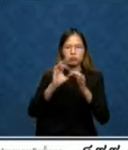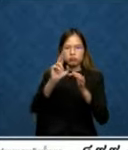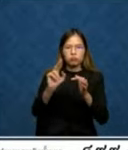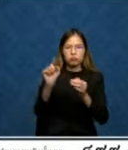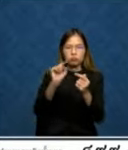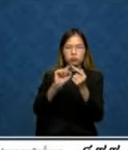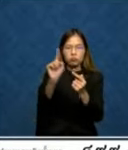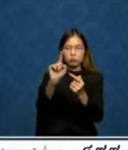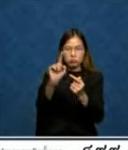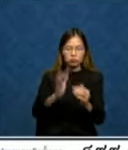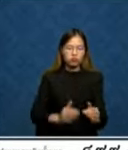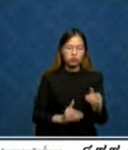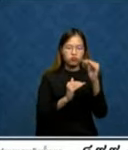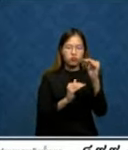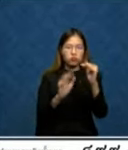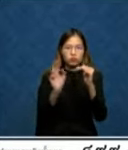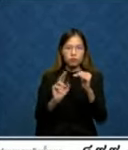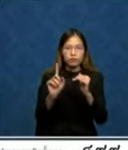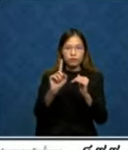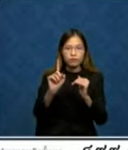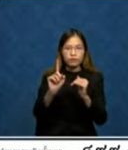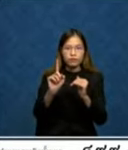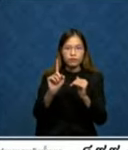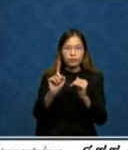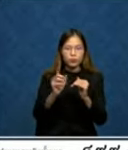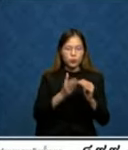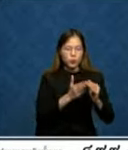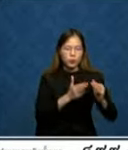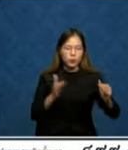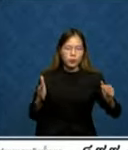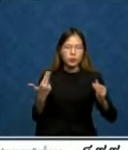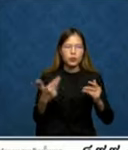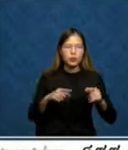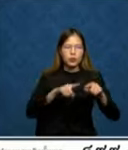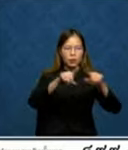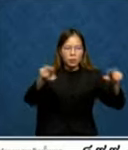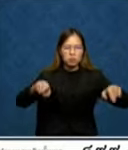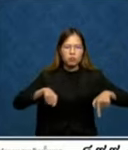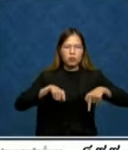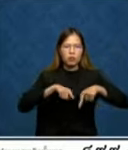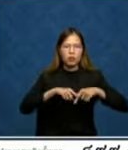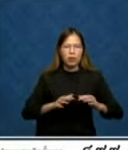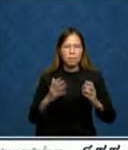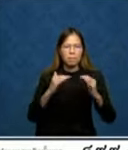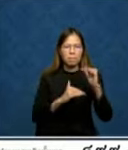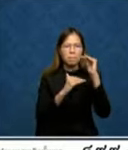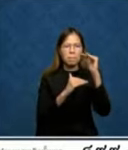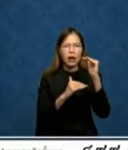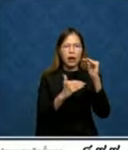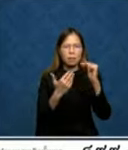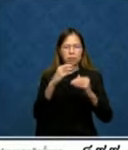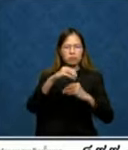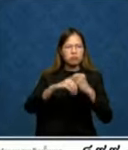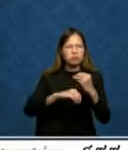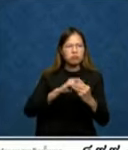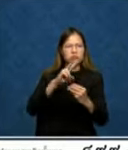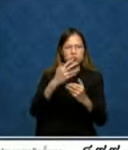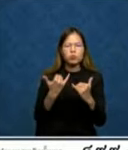ม่มีข้อจำกัดในเรื่องของระยะทางและพื้นที่กรอบการที่บังคับให้ใช้2รอบอย่างที่เราได้ดำเนินการ